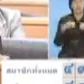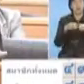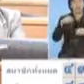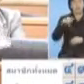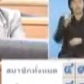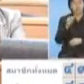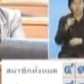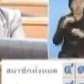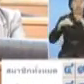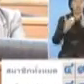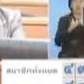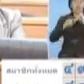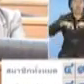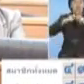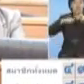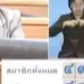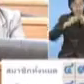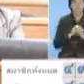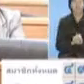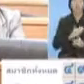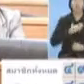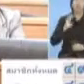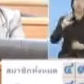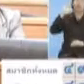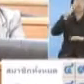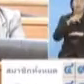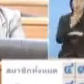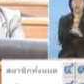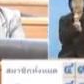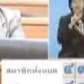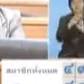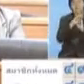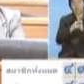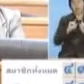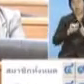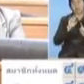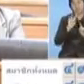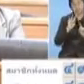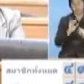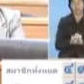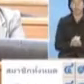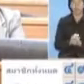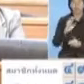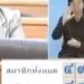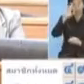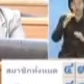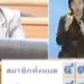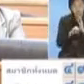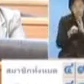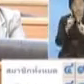ยจังหวัดสุรินทร์ผมประท้วงท่านประธานตามข้อ8และประท้วงผู้อภิปรายตามข้อ